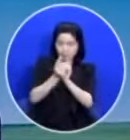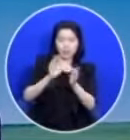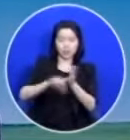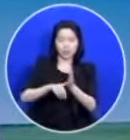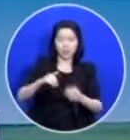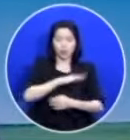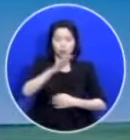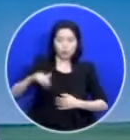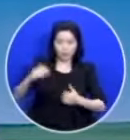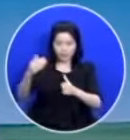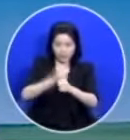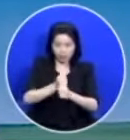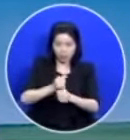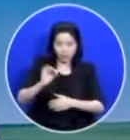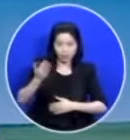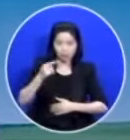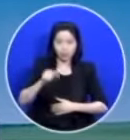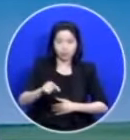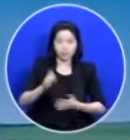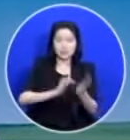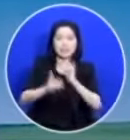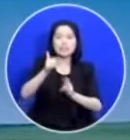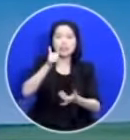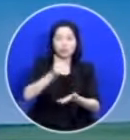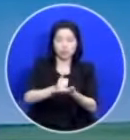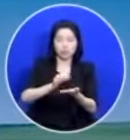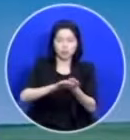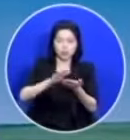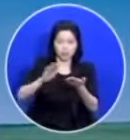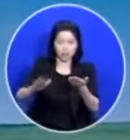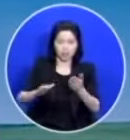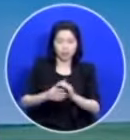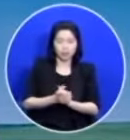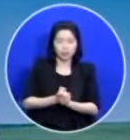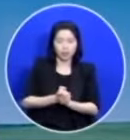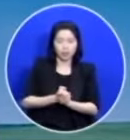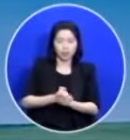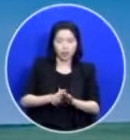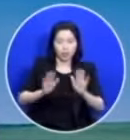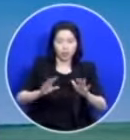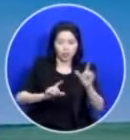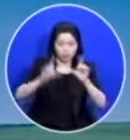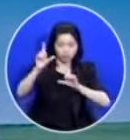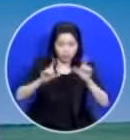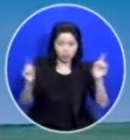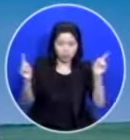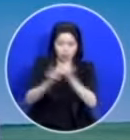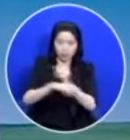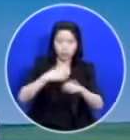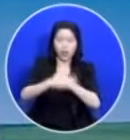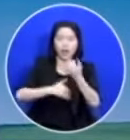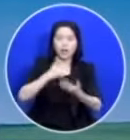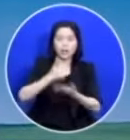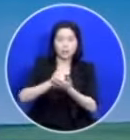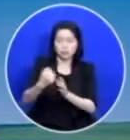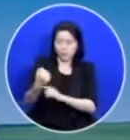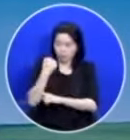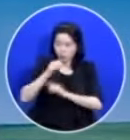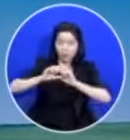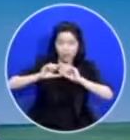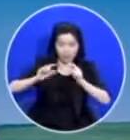붙들어야 할 것은 예수님이십니다 현실을 바꾸시는 하나님의 능력이